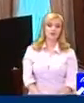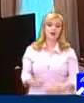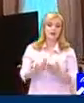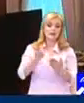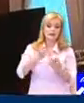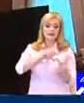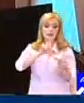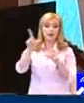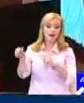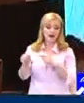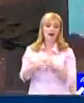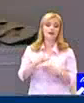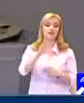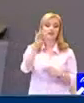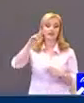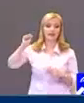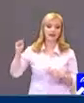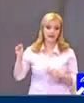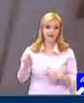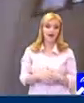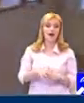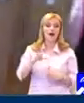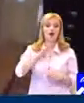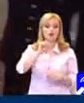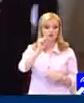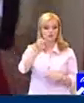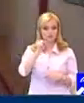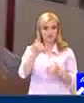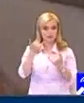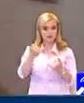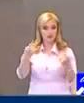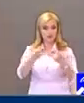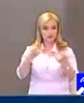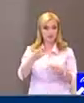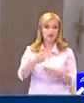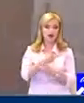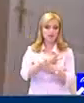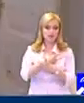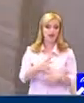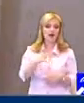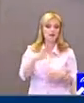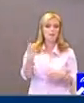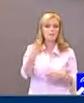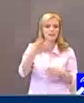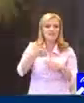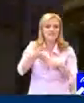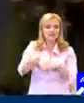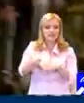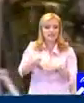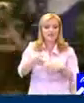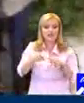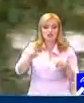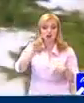Înainte de a pleca spre Viena, Putin a acordat la Kremlin un interviu postului public austriac. Înaintea primei vizite în Europa Occidentală din iulie